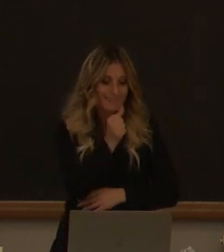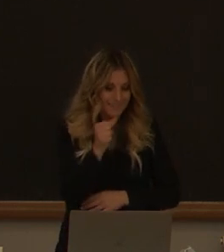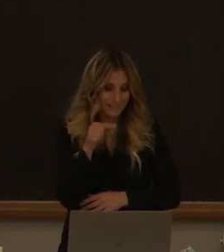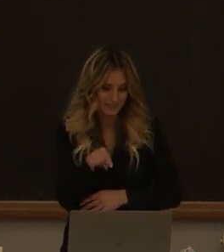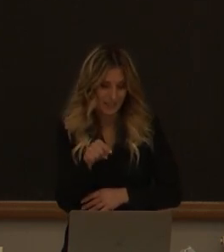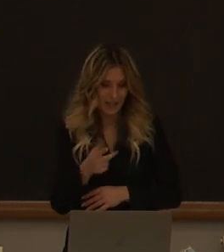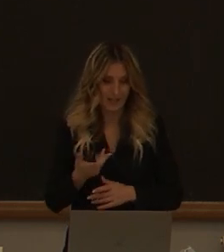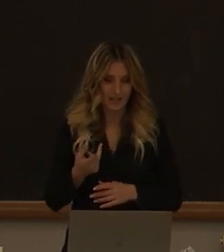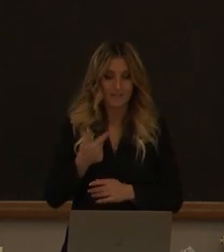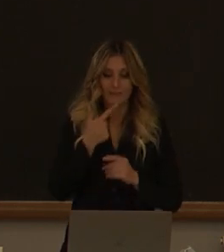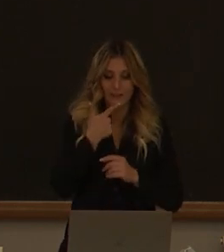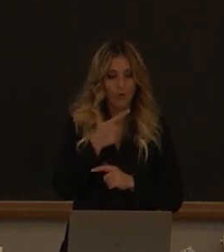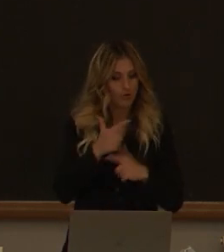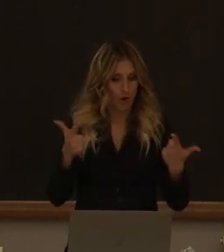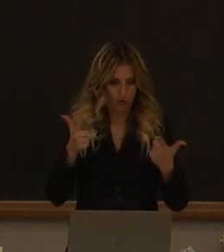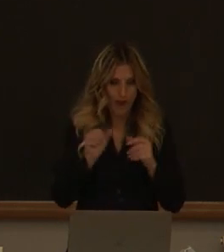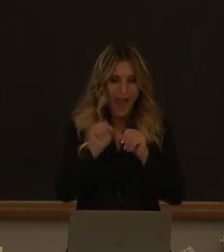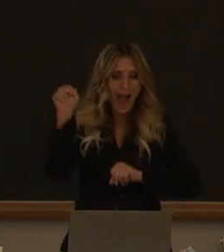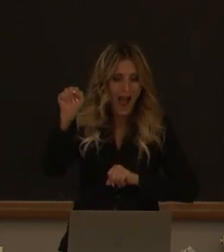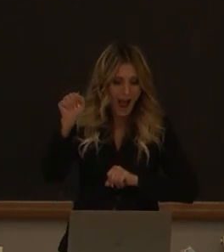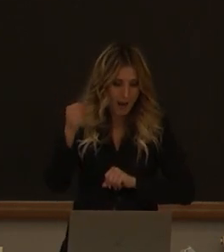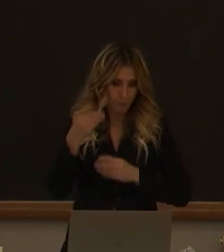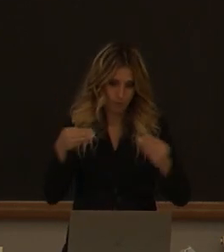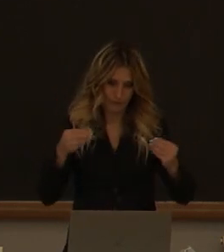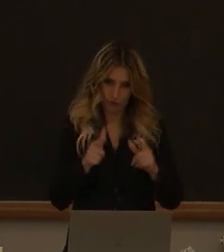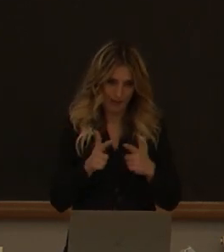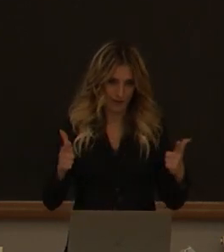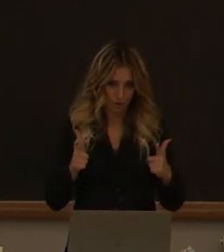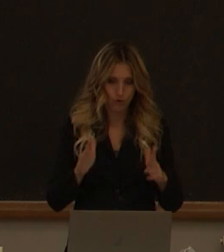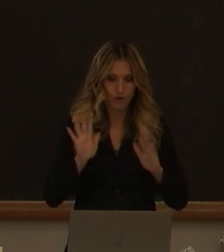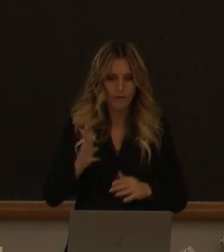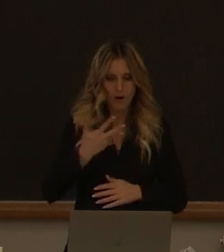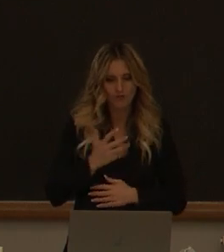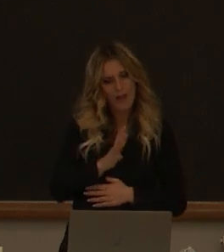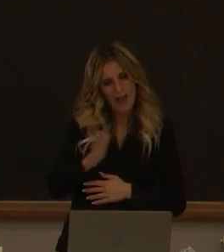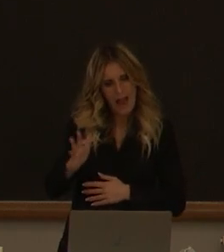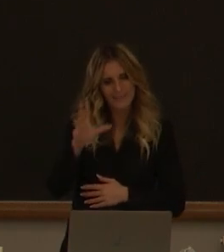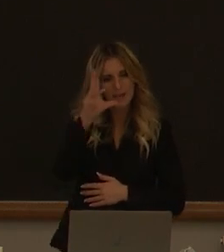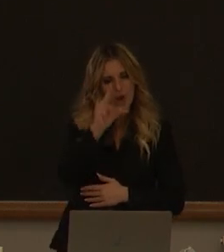ordini professionali specifici, però ci sono degli ordini professionali a cui